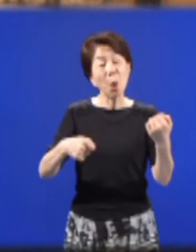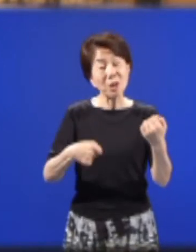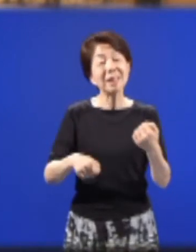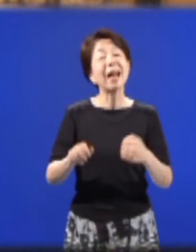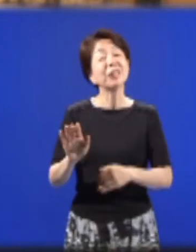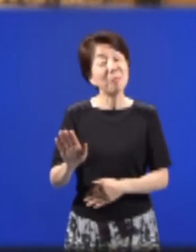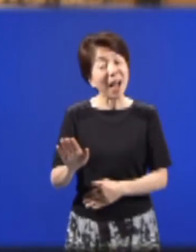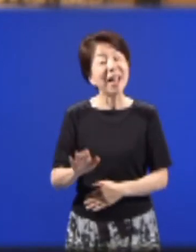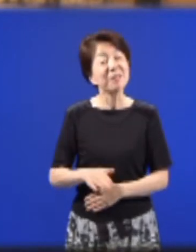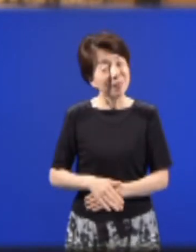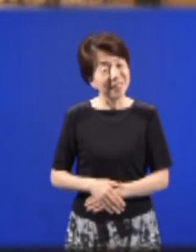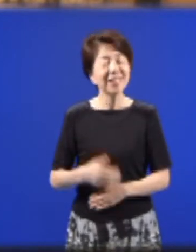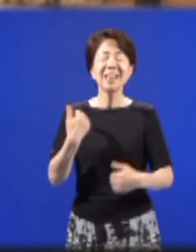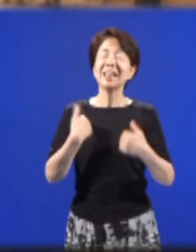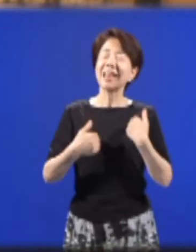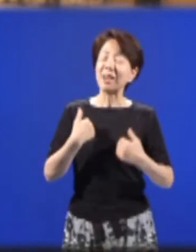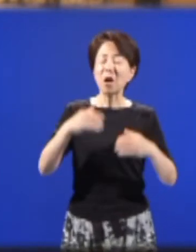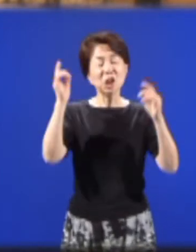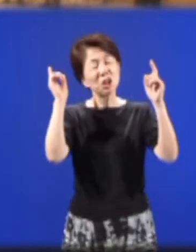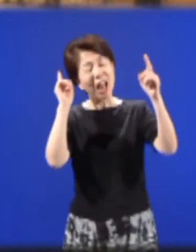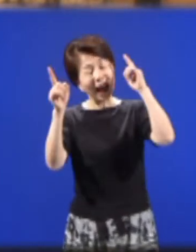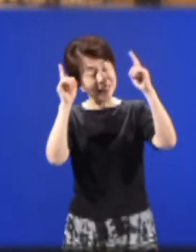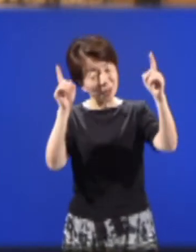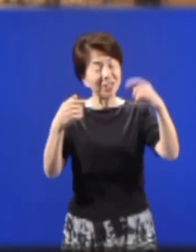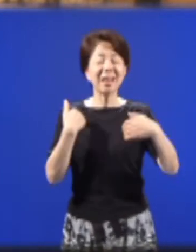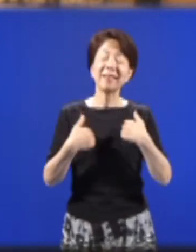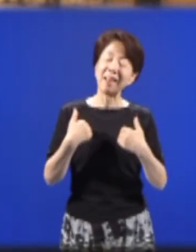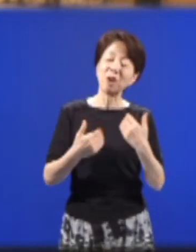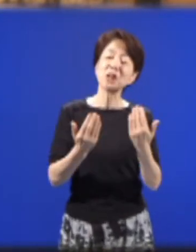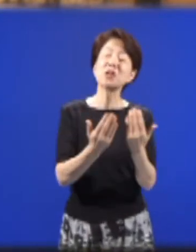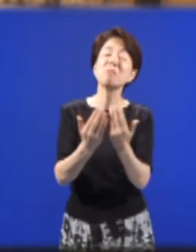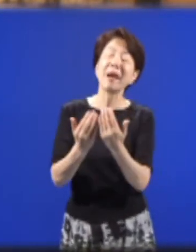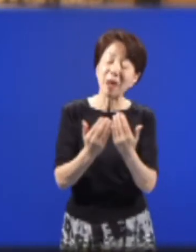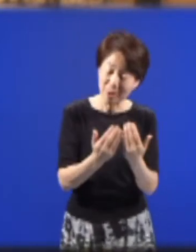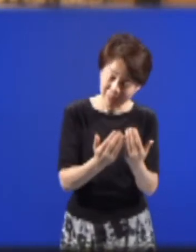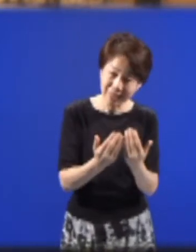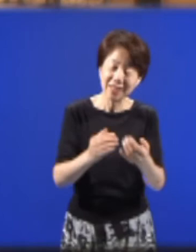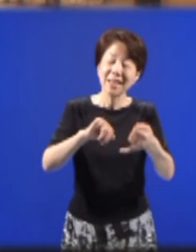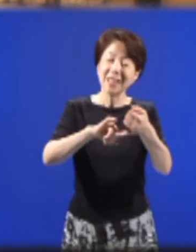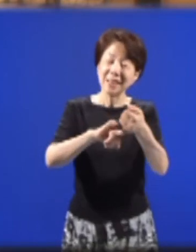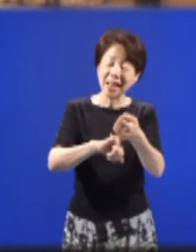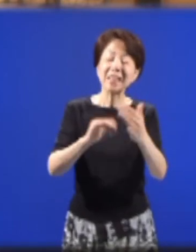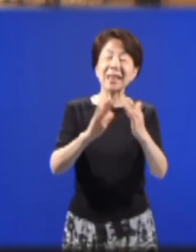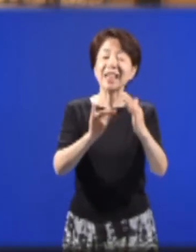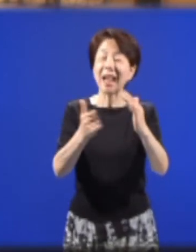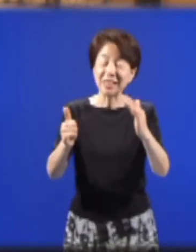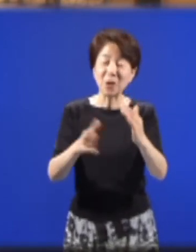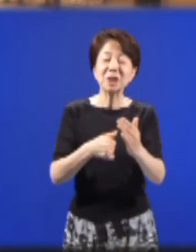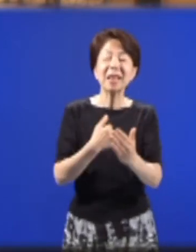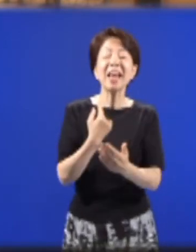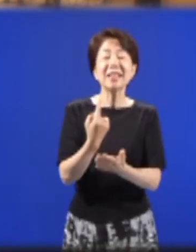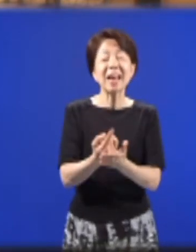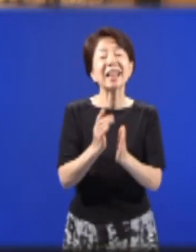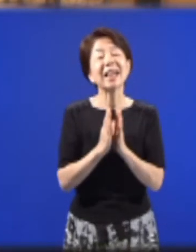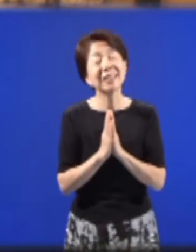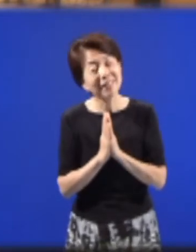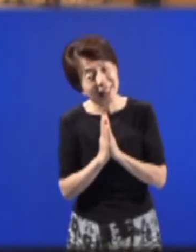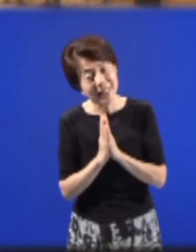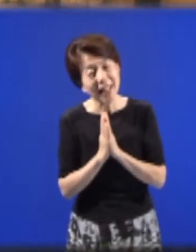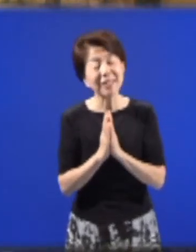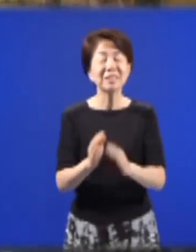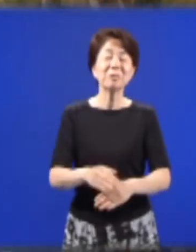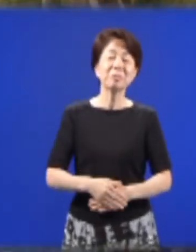。楽しく遊んで楽しく学べるイベントなので、ぜひご家族でお越しくださいね。